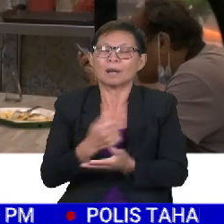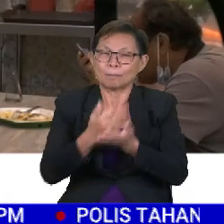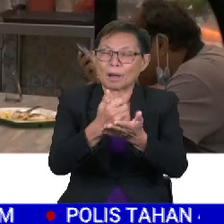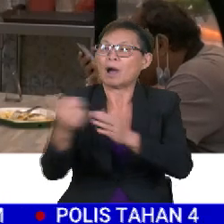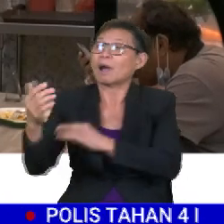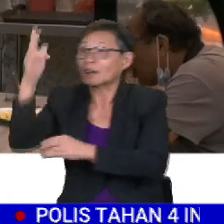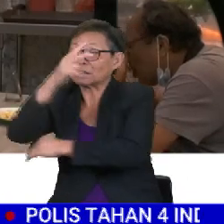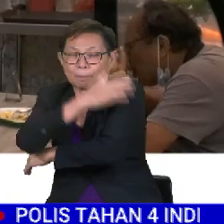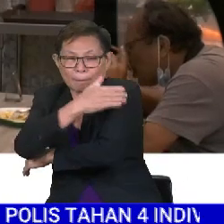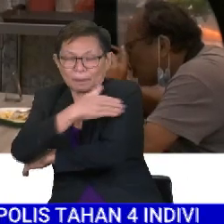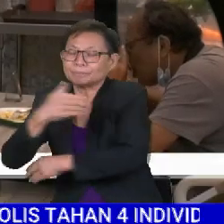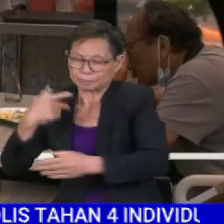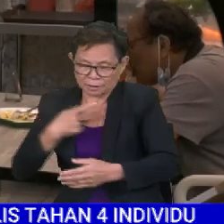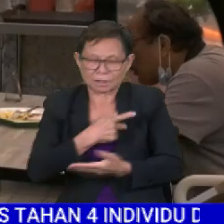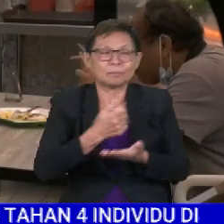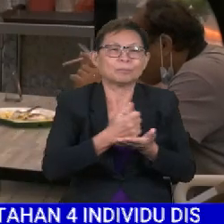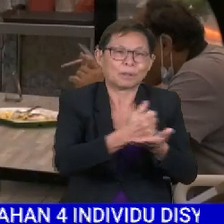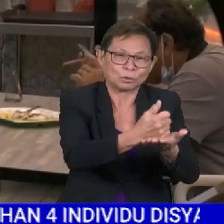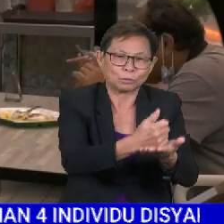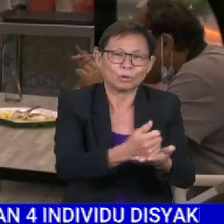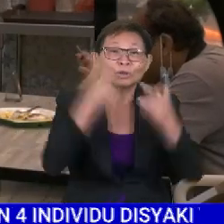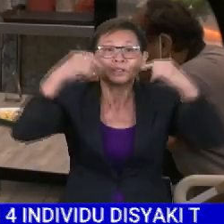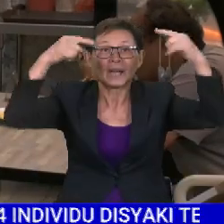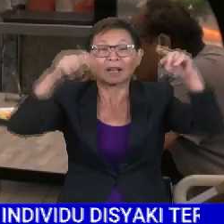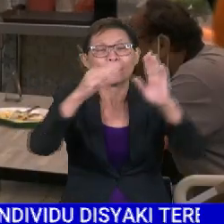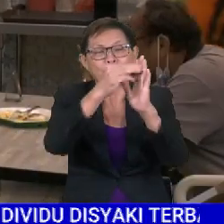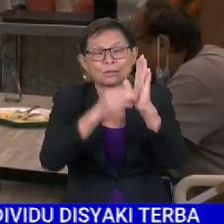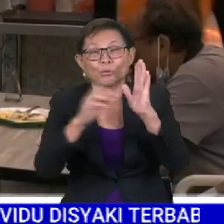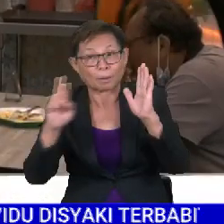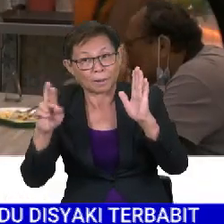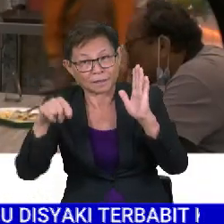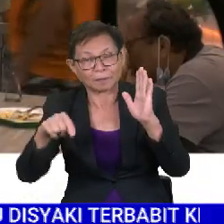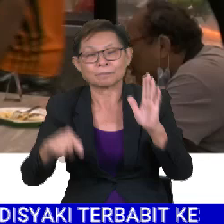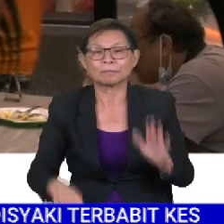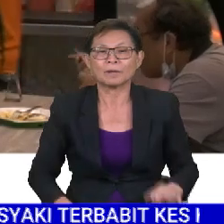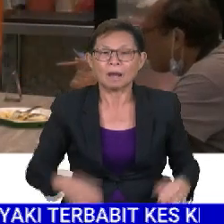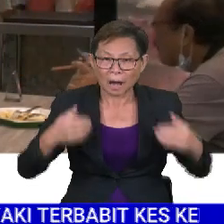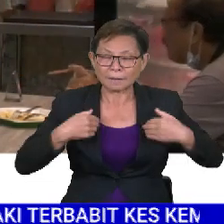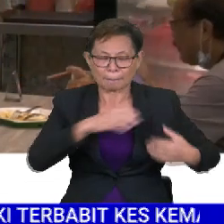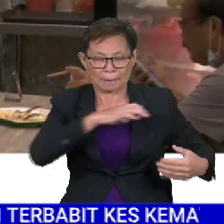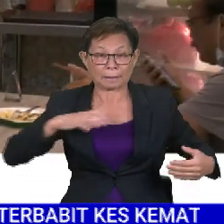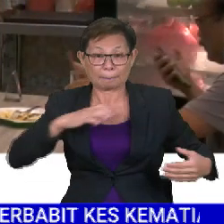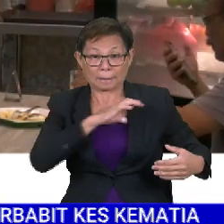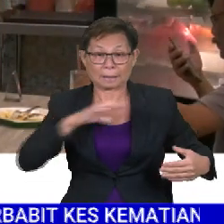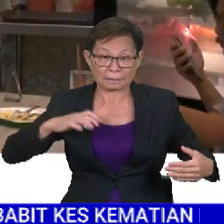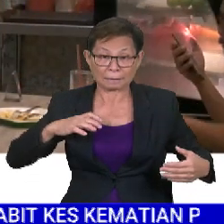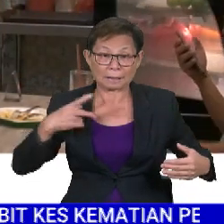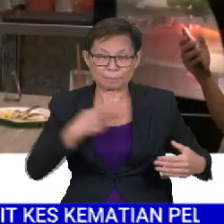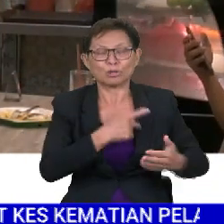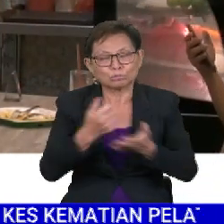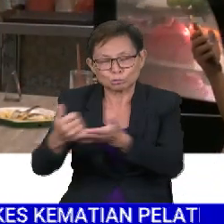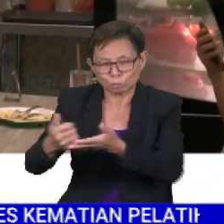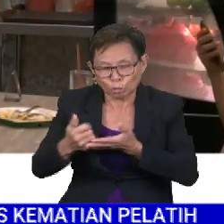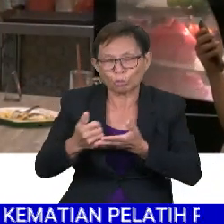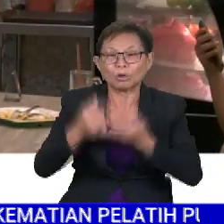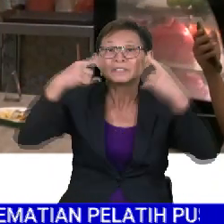juga untuk menjayakan Menu Rahmah ini. Saya juga harap pelanggan-pelanggan kami tolong menjayakan